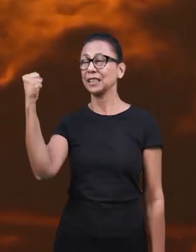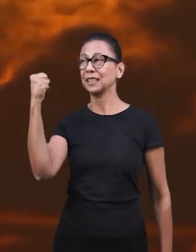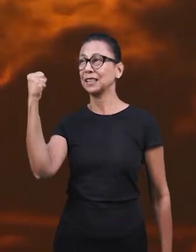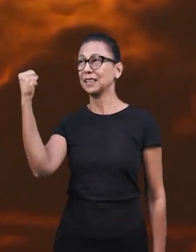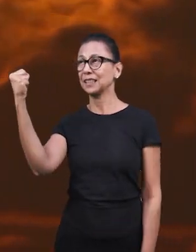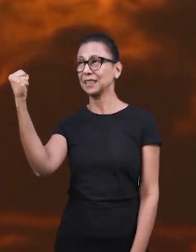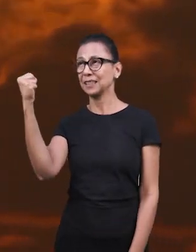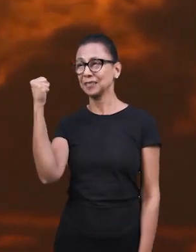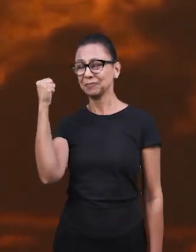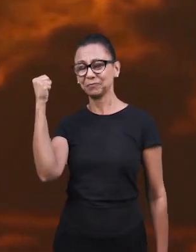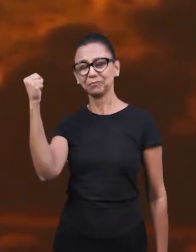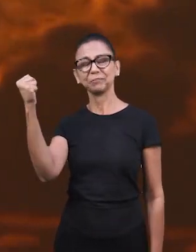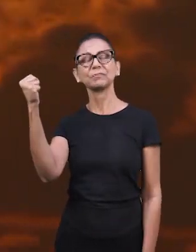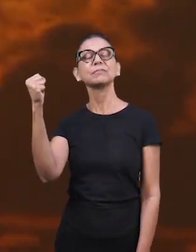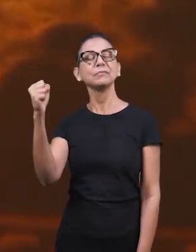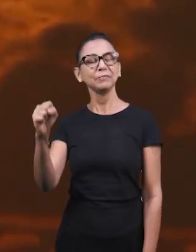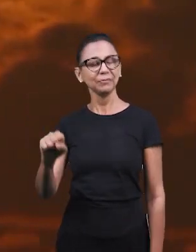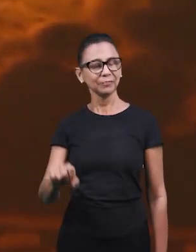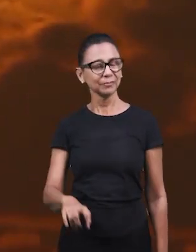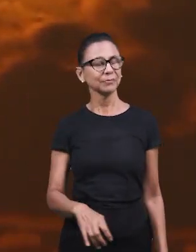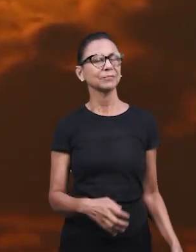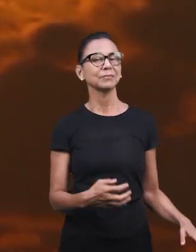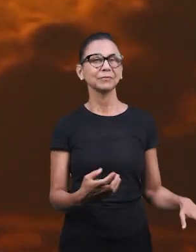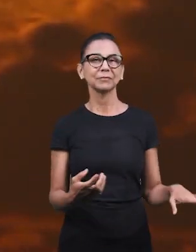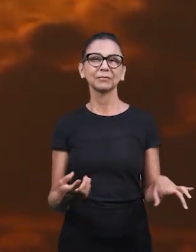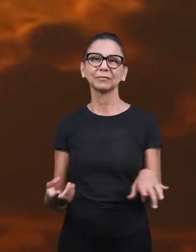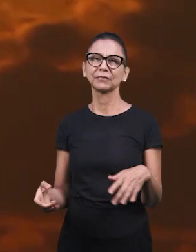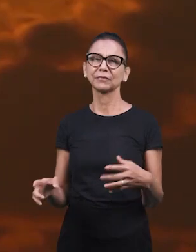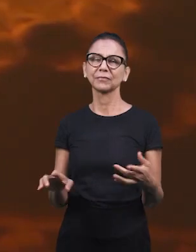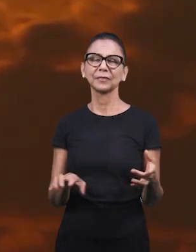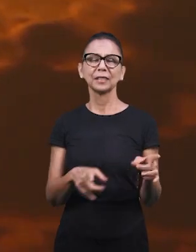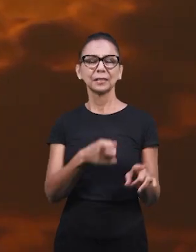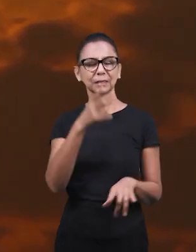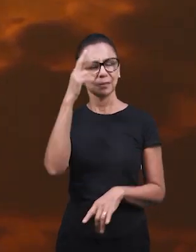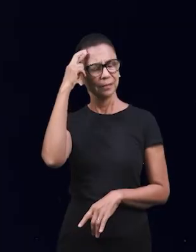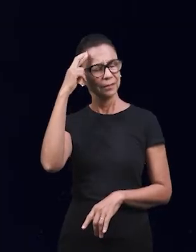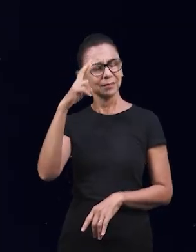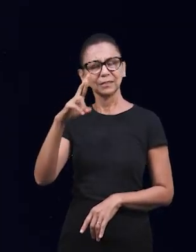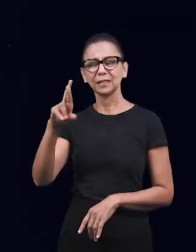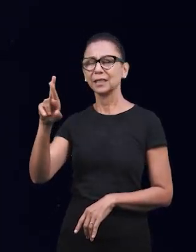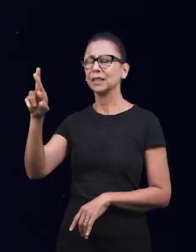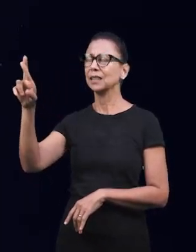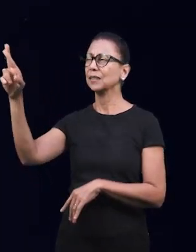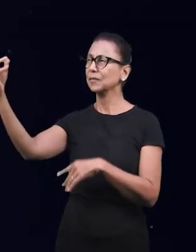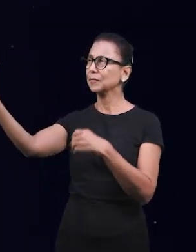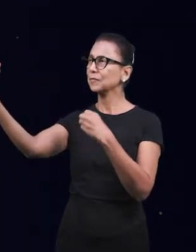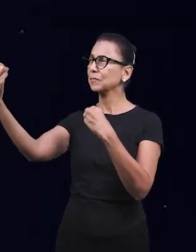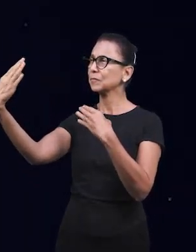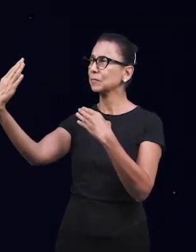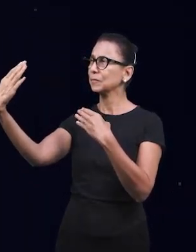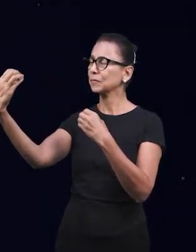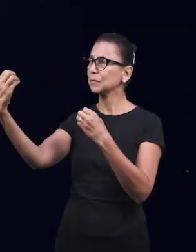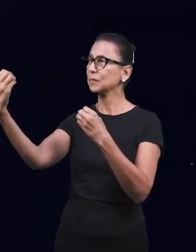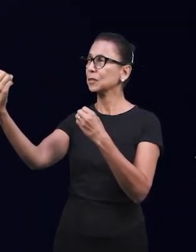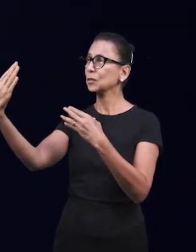Я хочу быть оправданным в испытании, Господь.